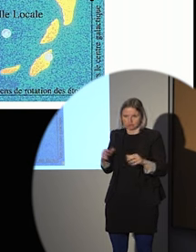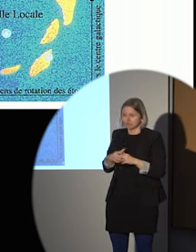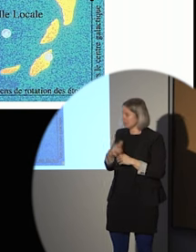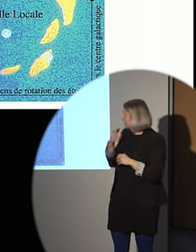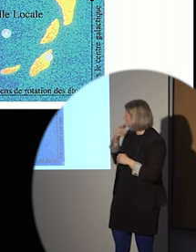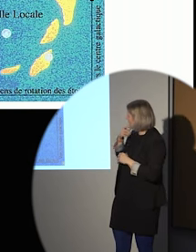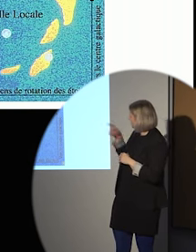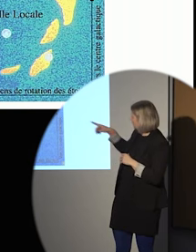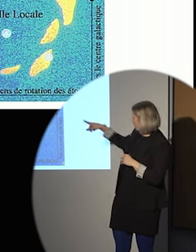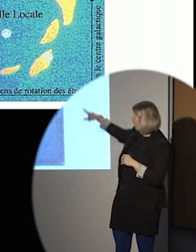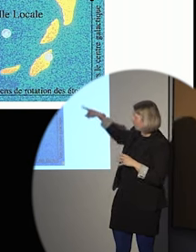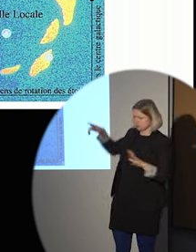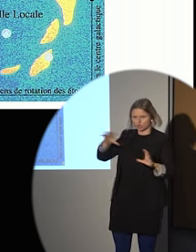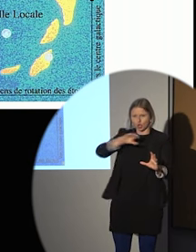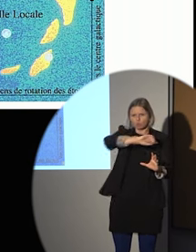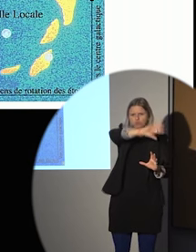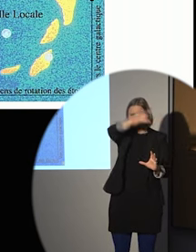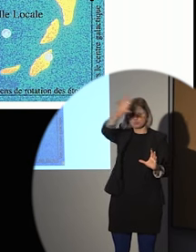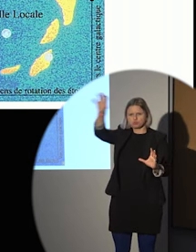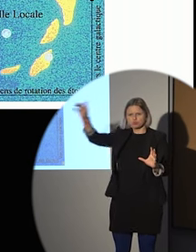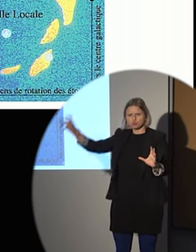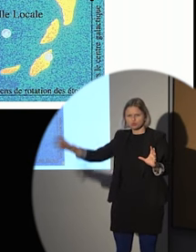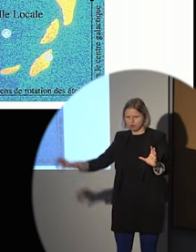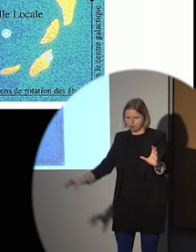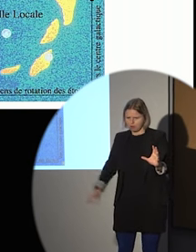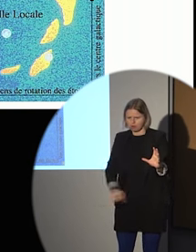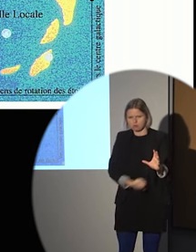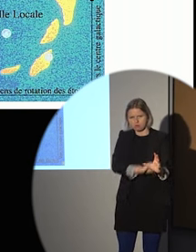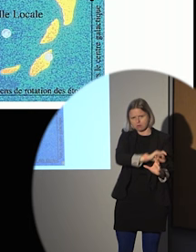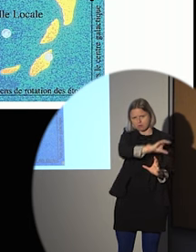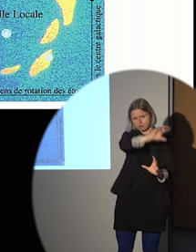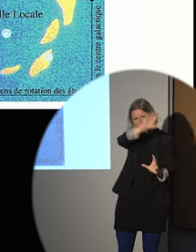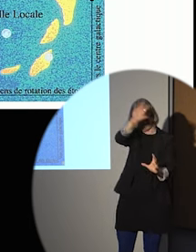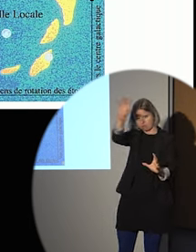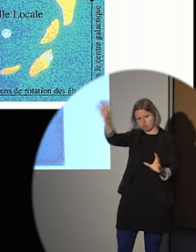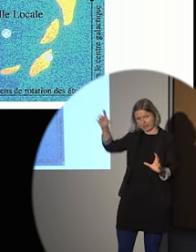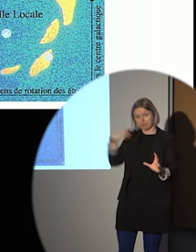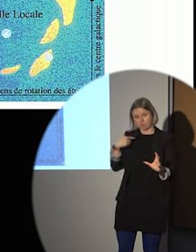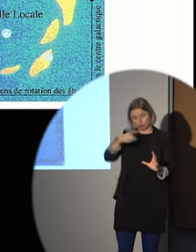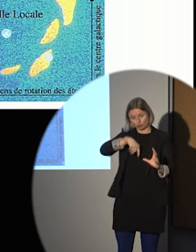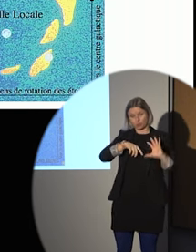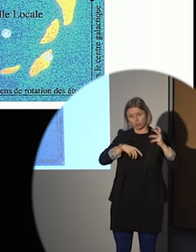bulle qui est ici. Vous voyez, 390 années-lumière, et le système solaire est rentré là-dedans.